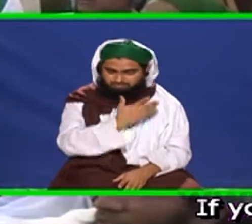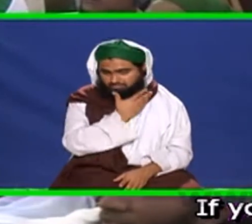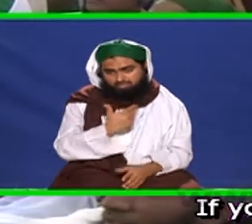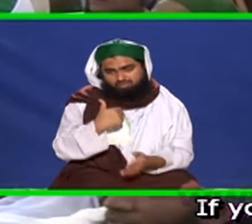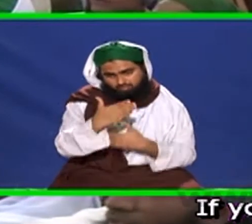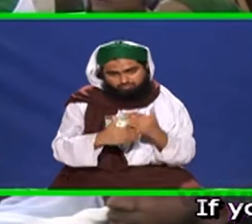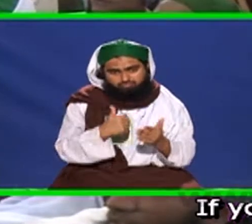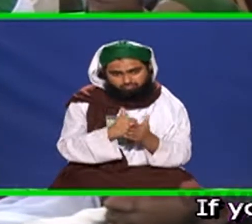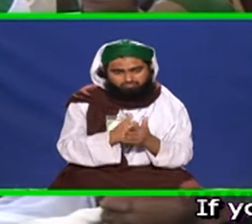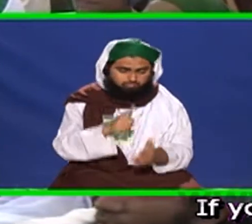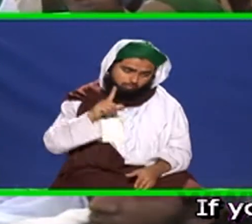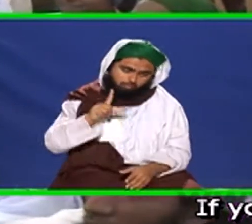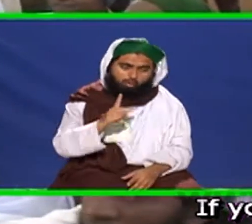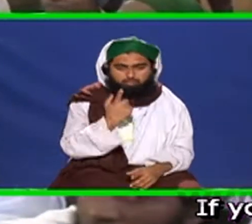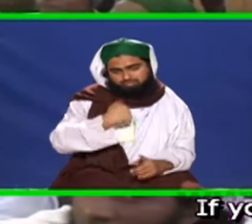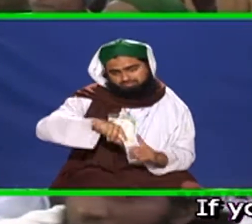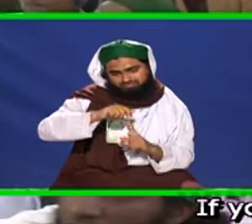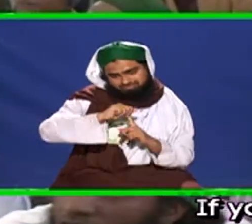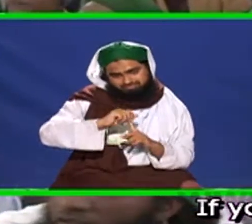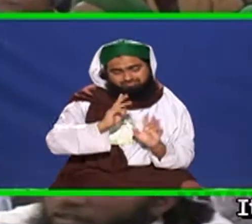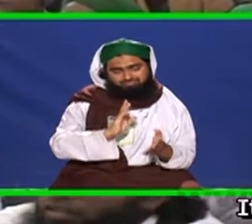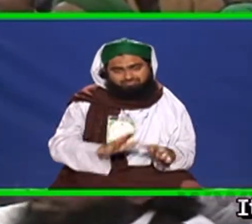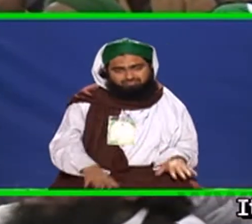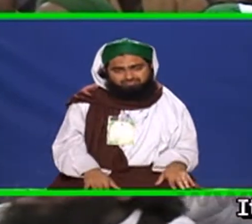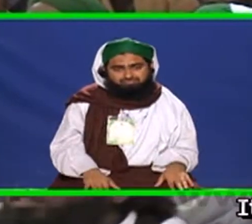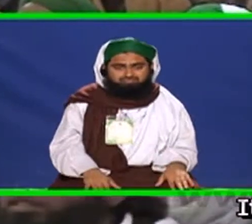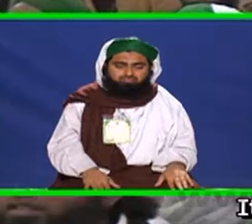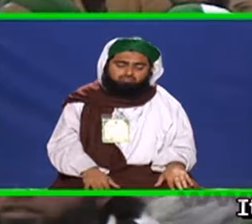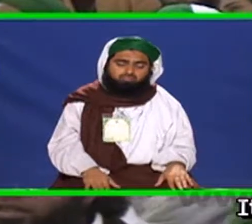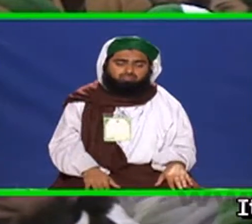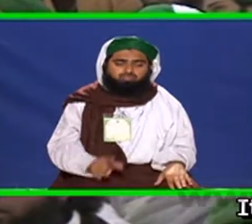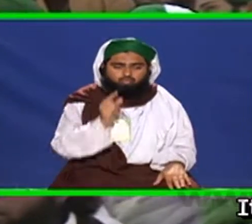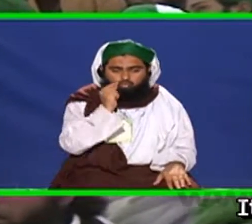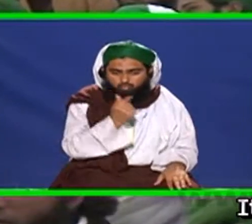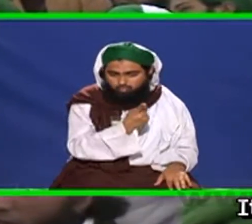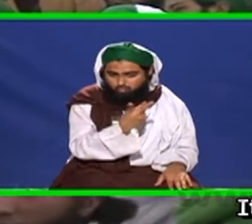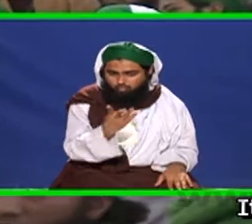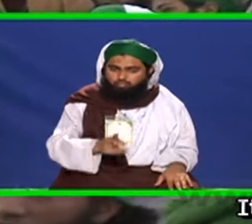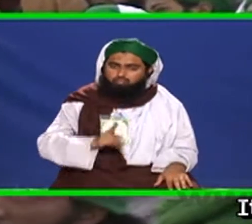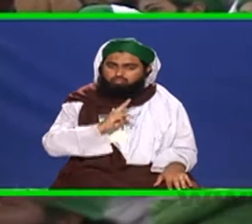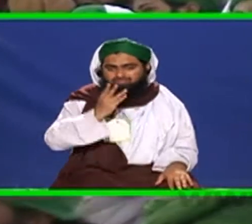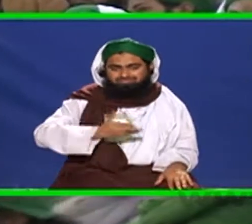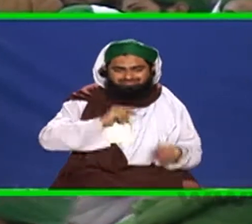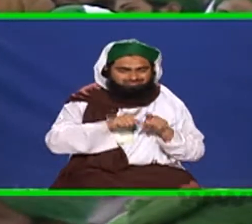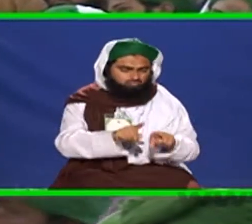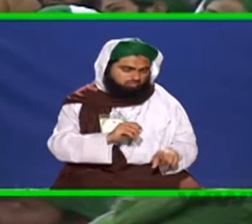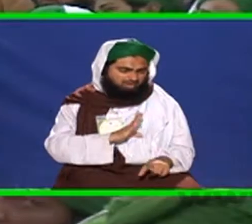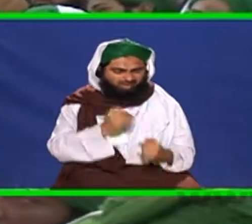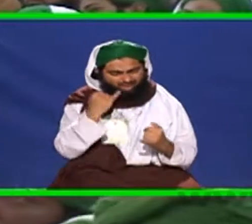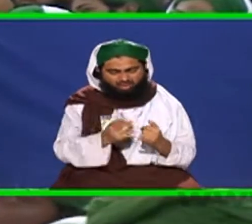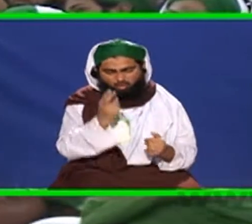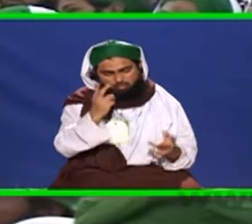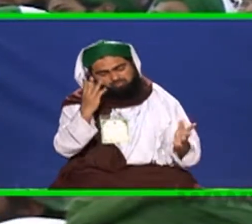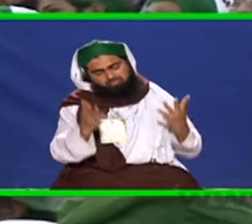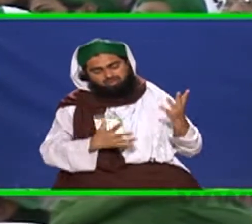अज कम अमल ना करें तो मोहब्बत तो करें। ये भी बहुत बड़ी बात है कि उन लोगों से तो हम अलग हो जाए कि जो माशाअल्लाह सुन्नतों